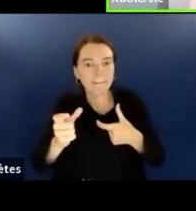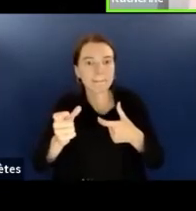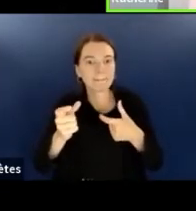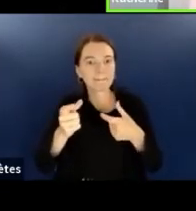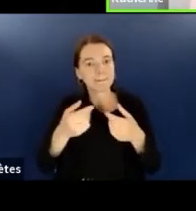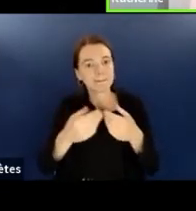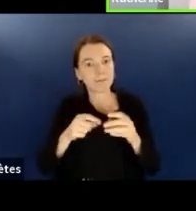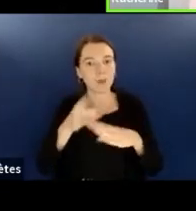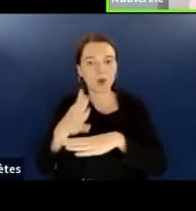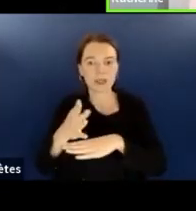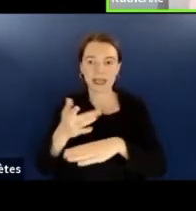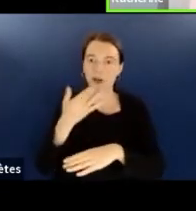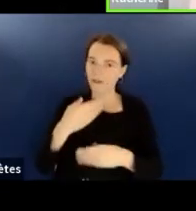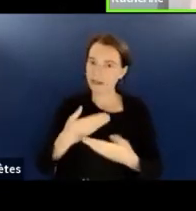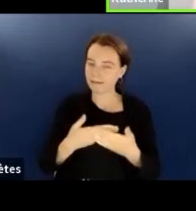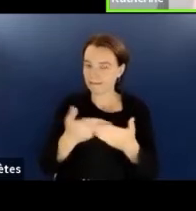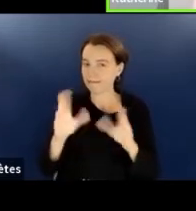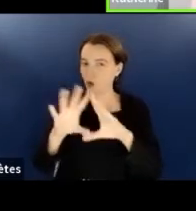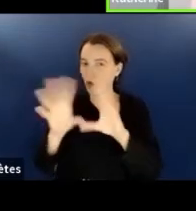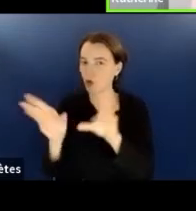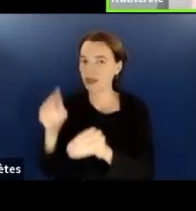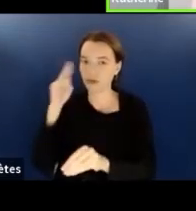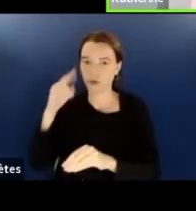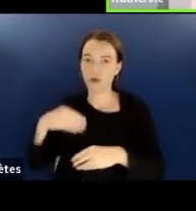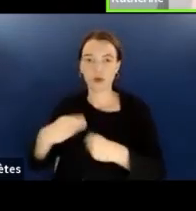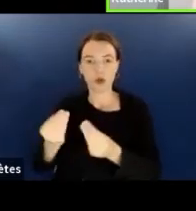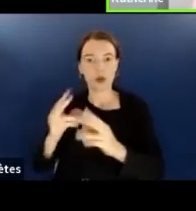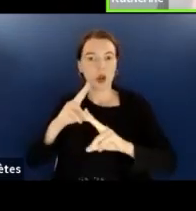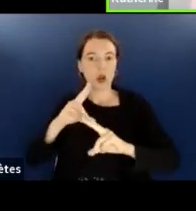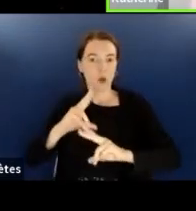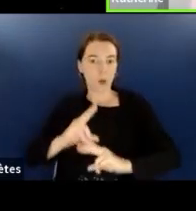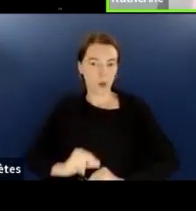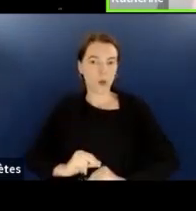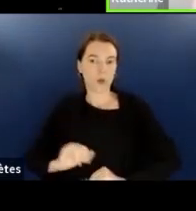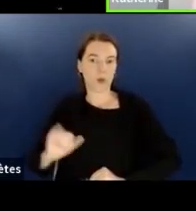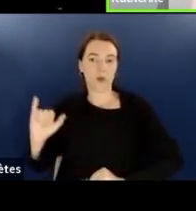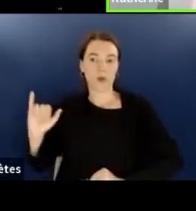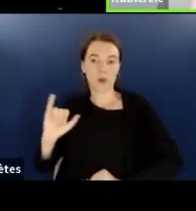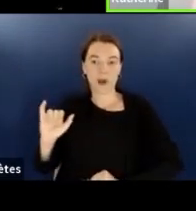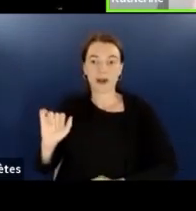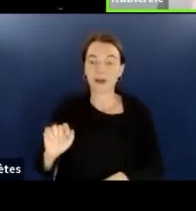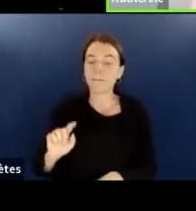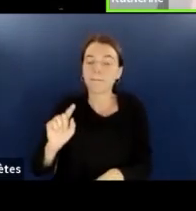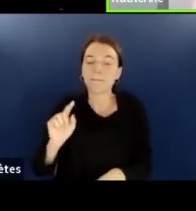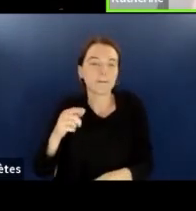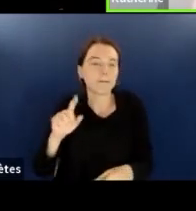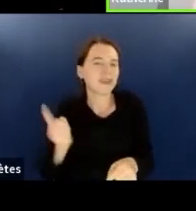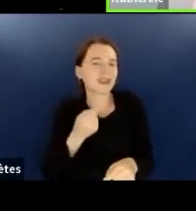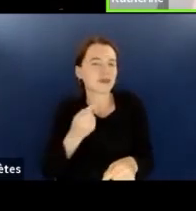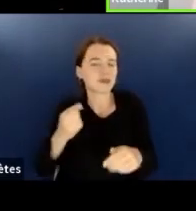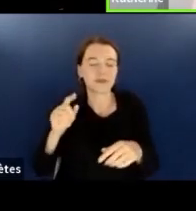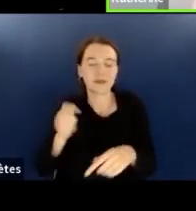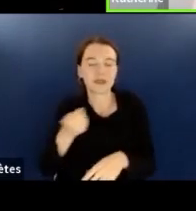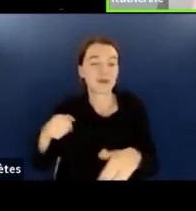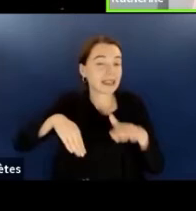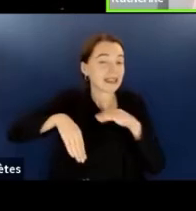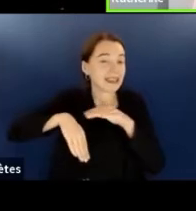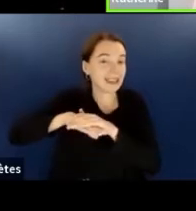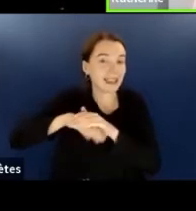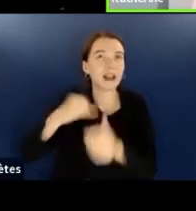la communauté sourde que la première chose, même avant d'écrire un mot sur une feuille, a été de communiquer, de